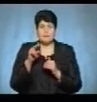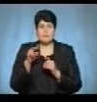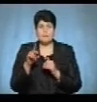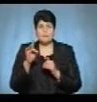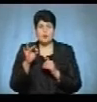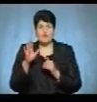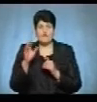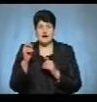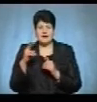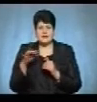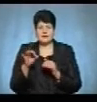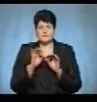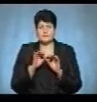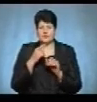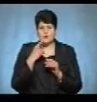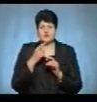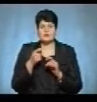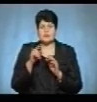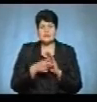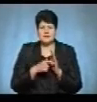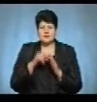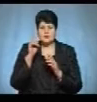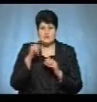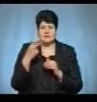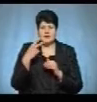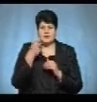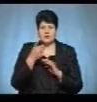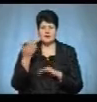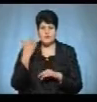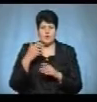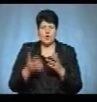розповів, дізнався про кімнату 20 років тому, коли викопував каналізацію.